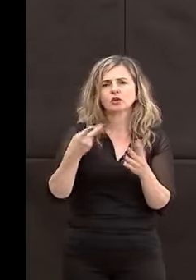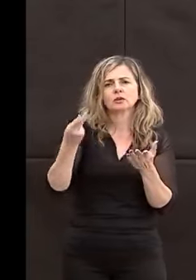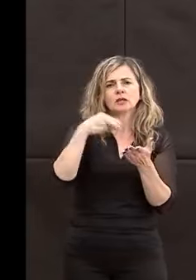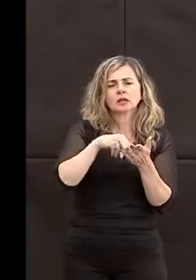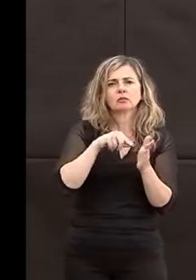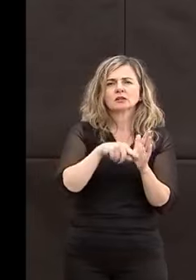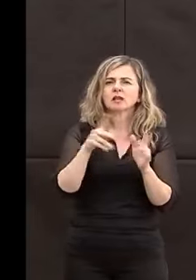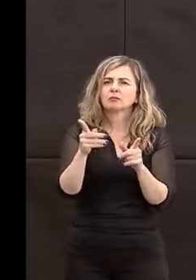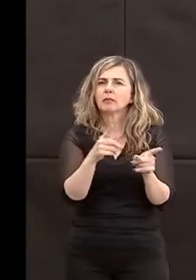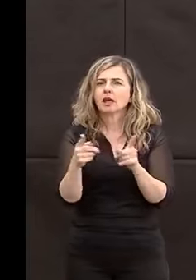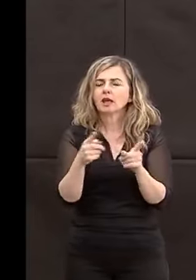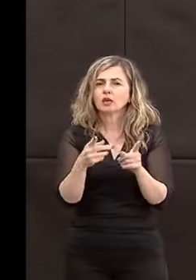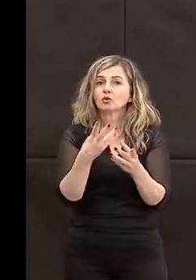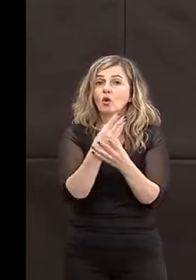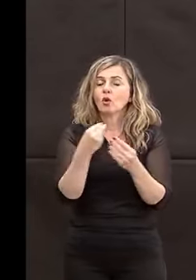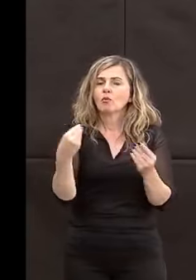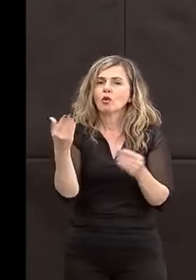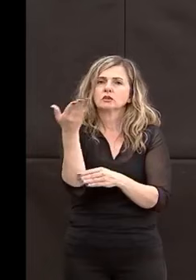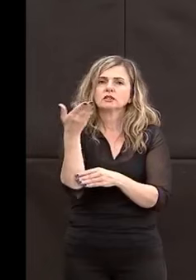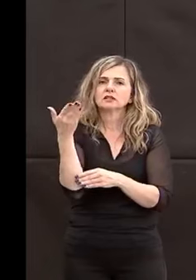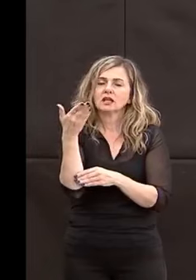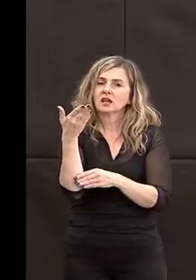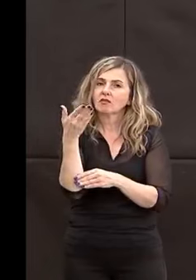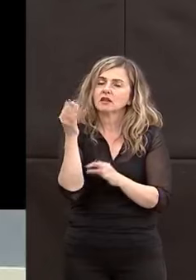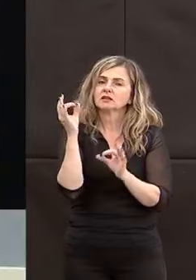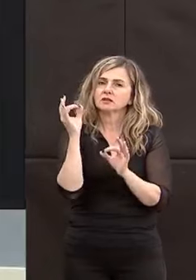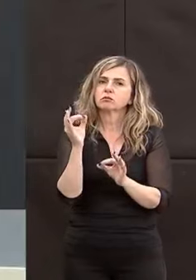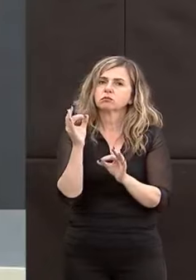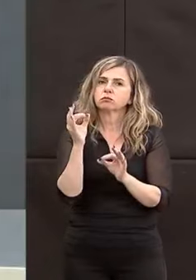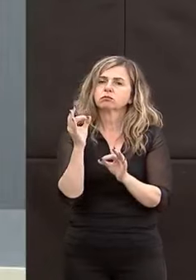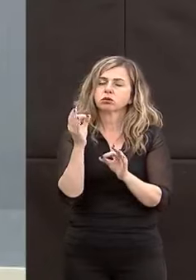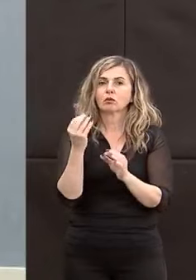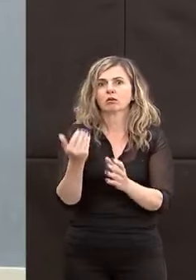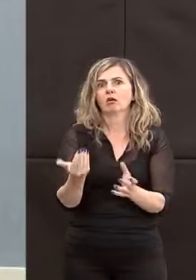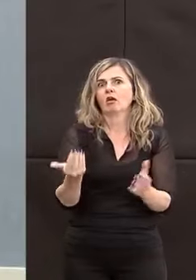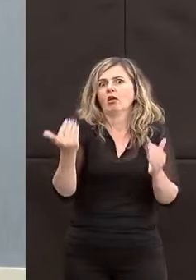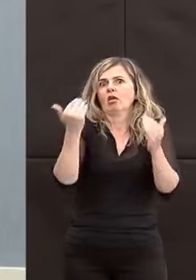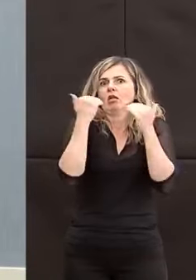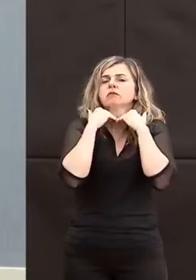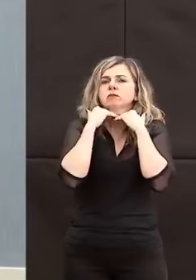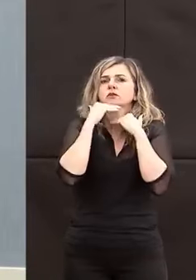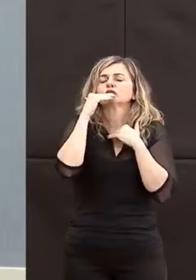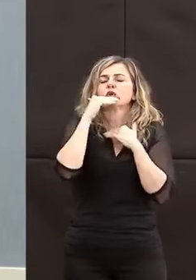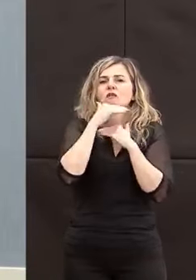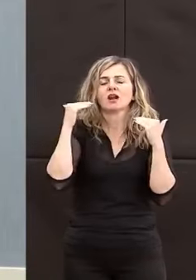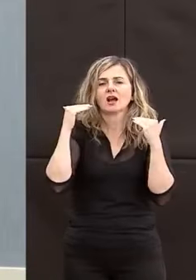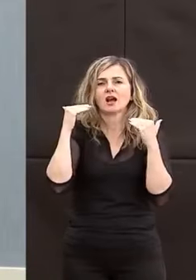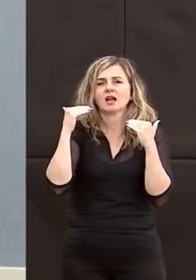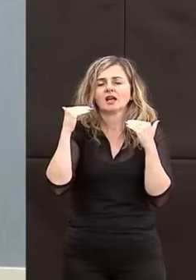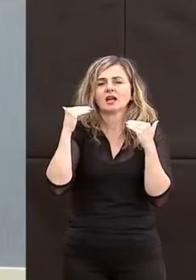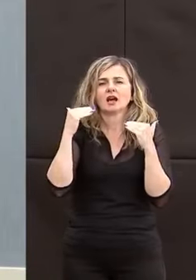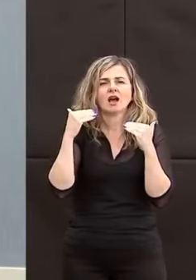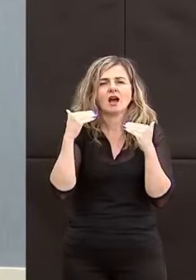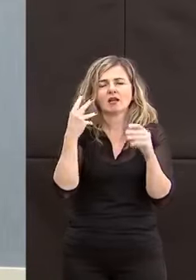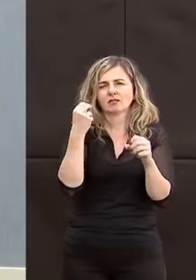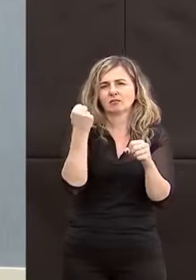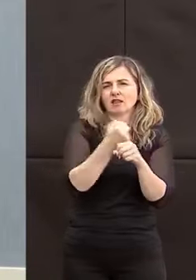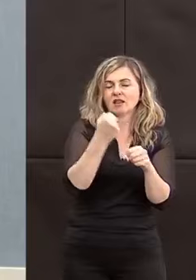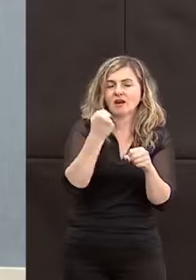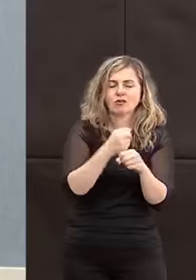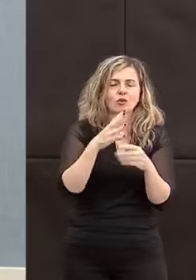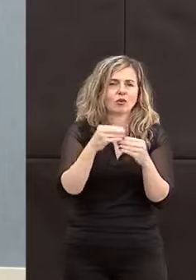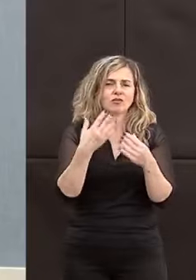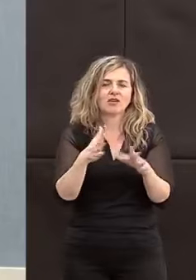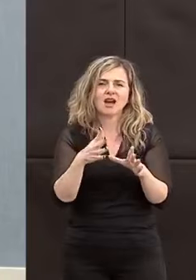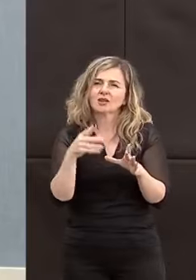questo periodo molti servizi sono stati proprio anche sovraccaricati da un punto di vista del lavoro che hanno svolto perciò